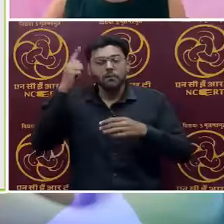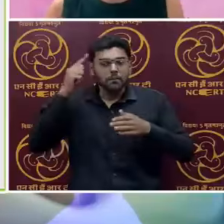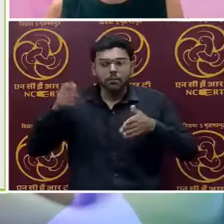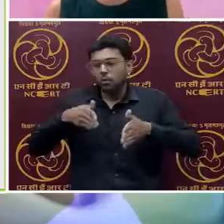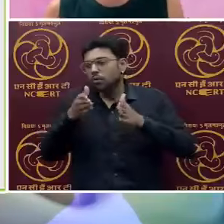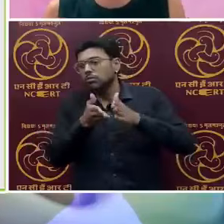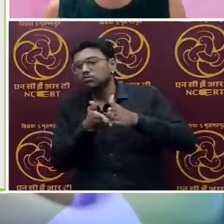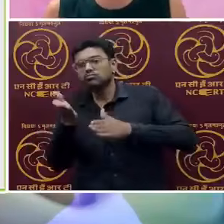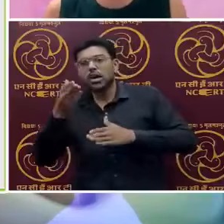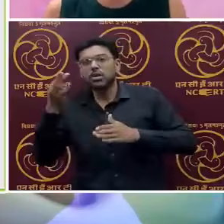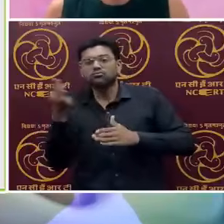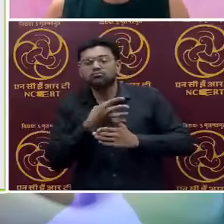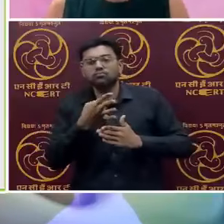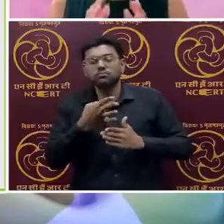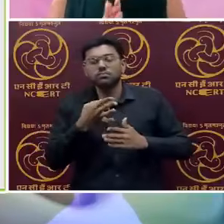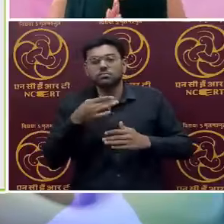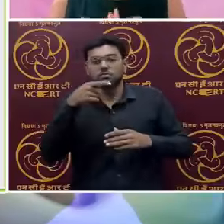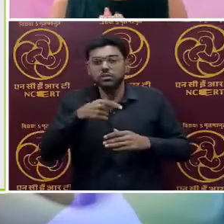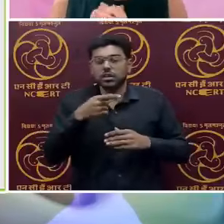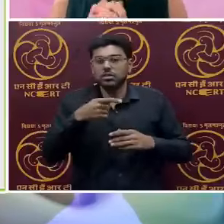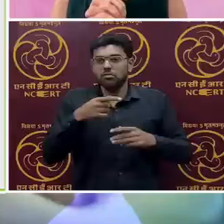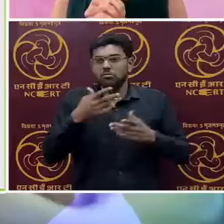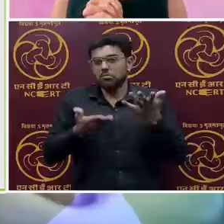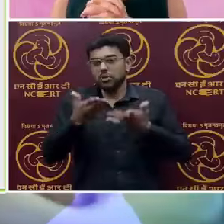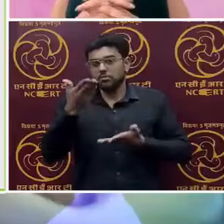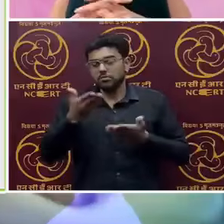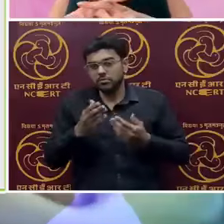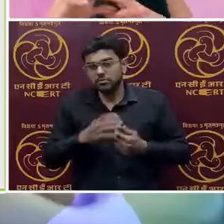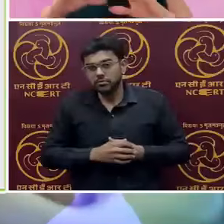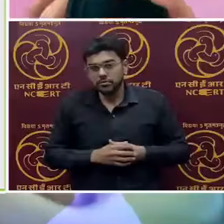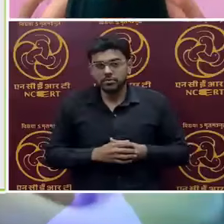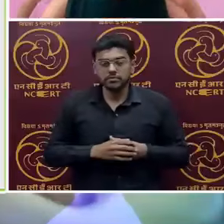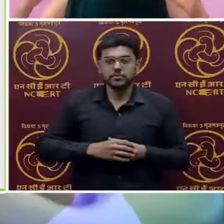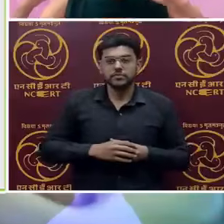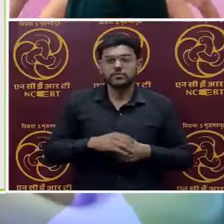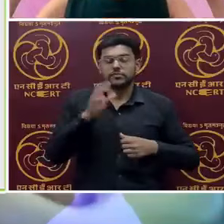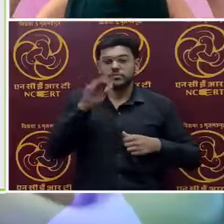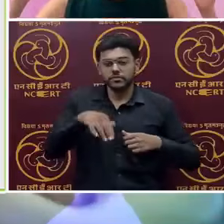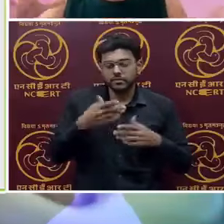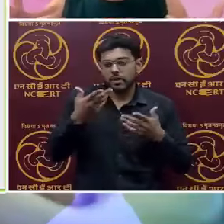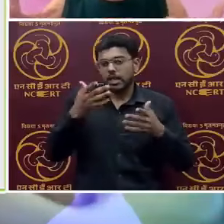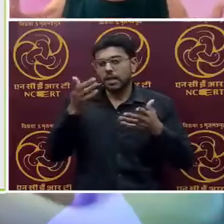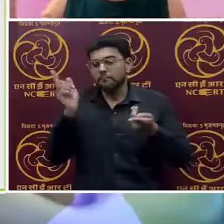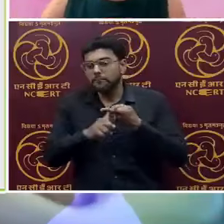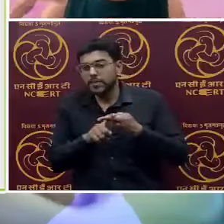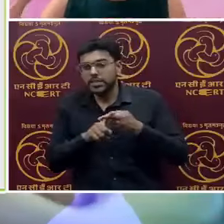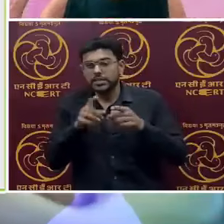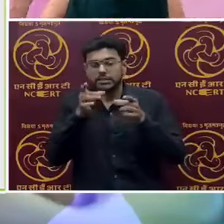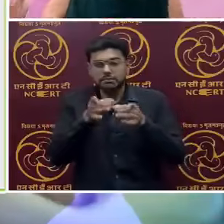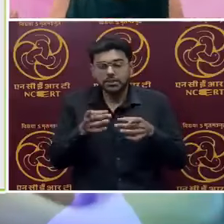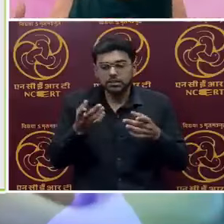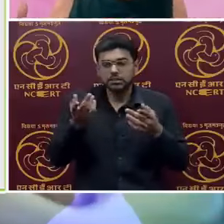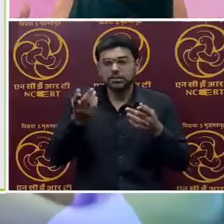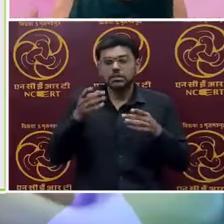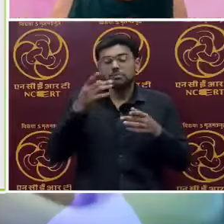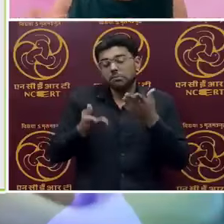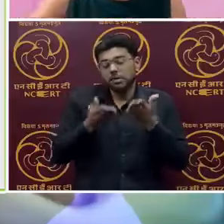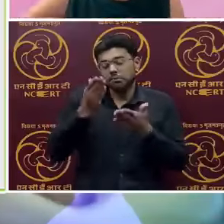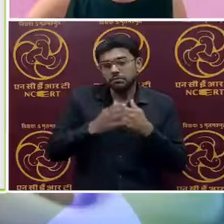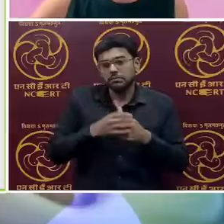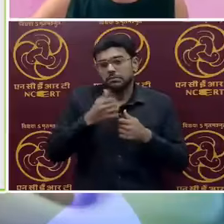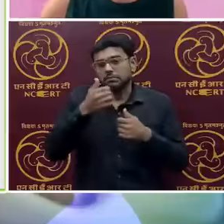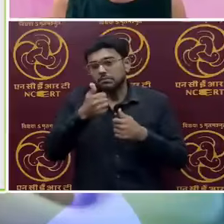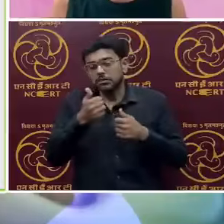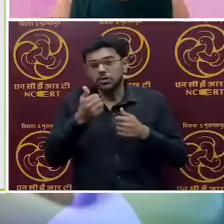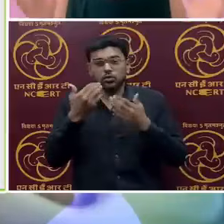दूसरे रास्ते से जाना होता है, वो शायद मे हैव अ ब्रेकडाउन राइट देयर, बा तब शायद ठीक रहेगा.